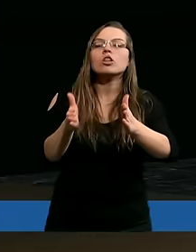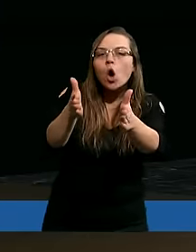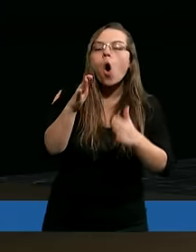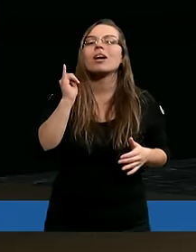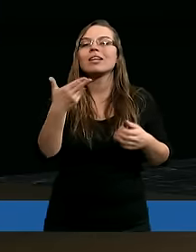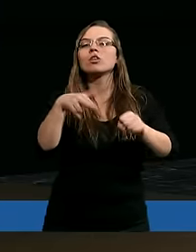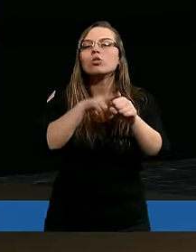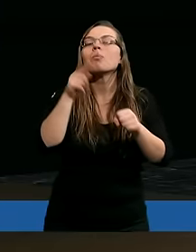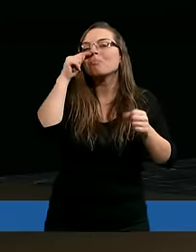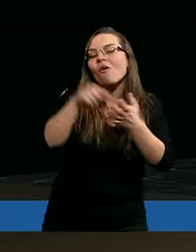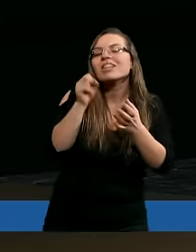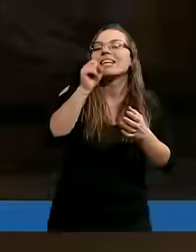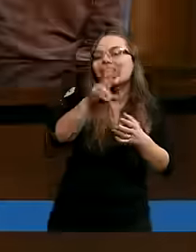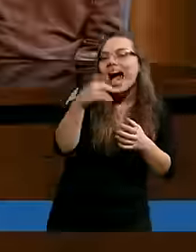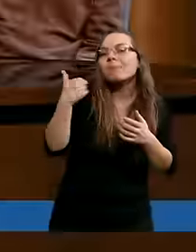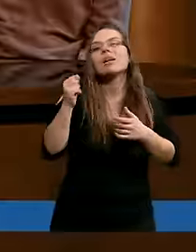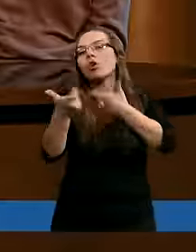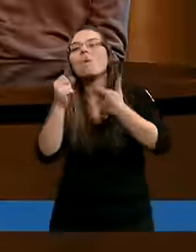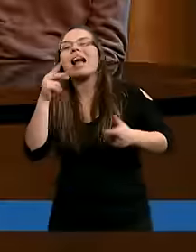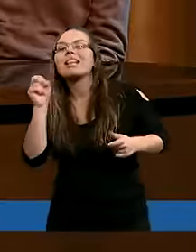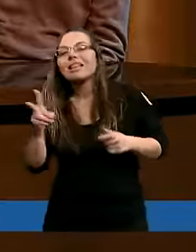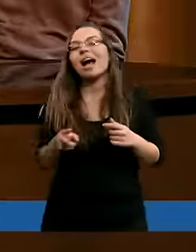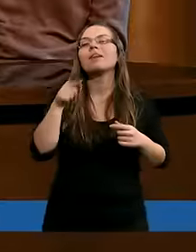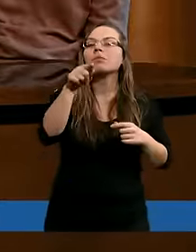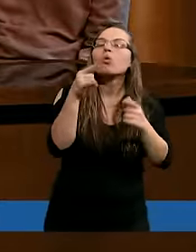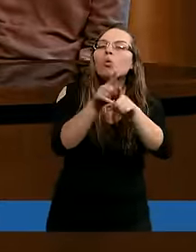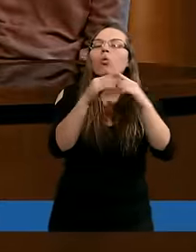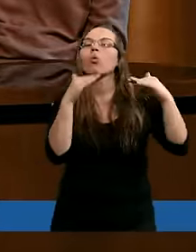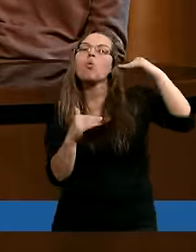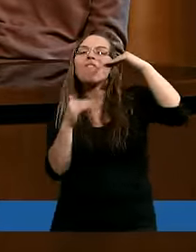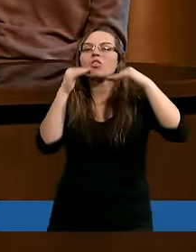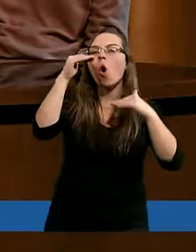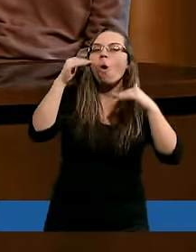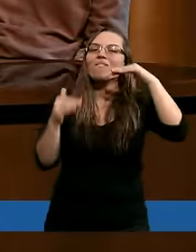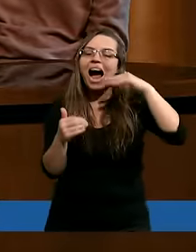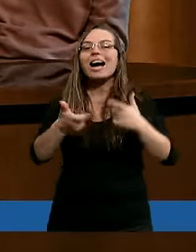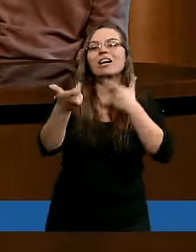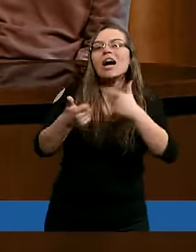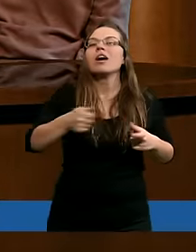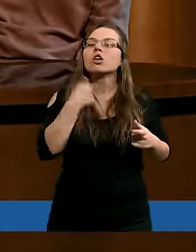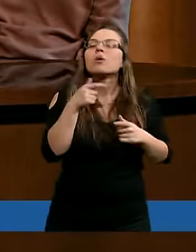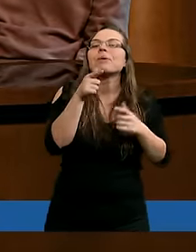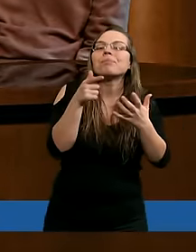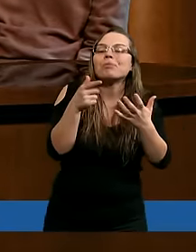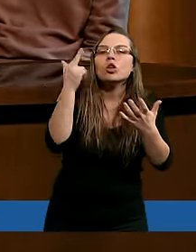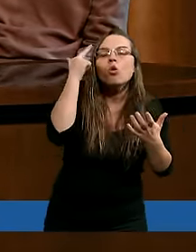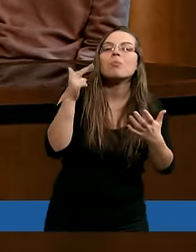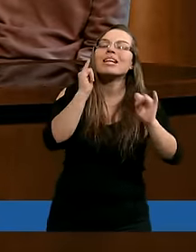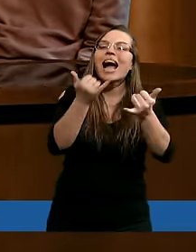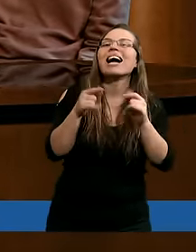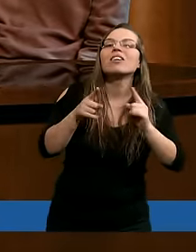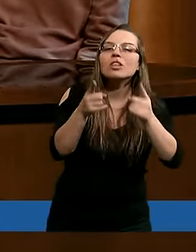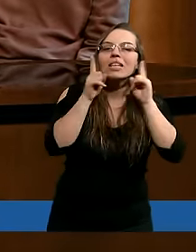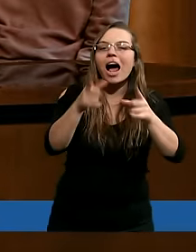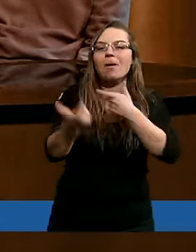jaki dał Bóg, też powinno być miejsce. No i jak tu zachować tą równowagę? Wiedzieć, jak się zachować w danej sytuacji? Należy pytać